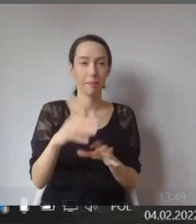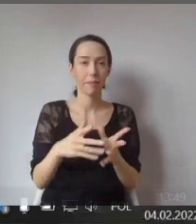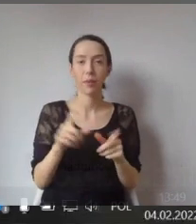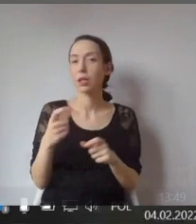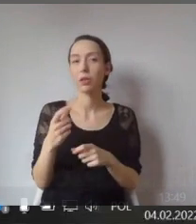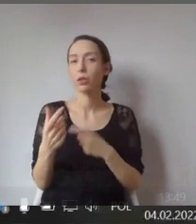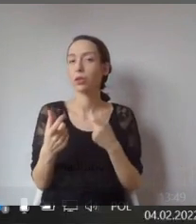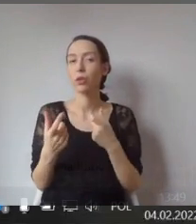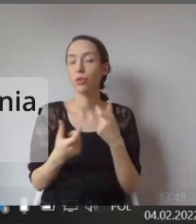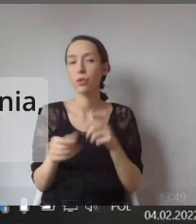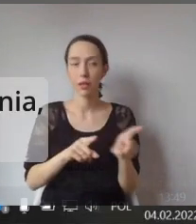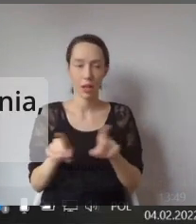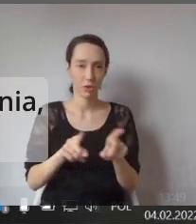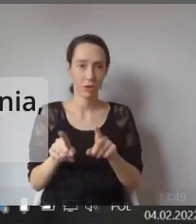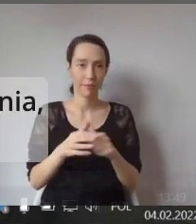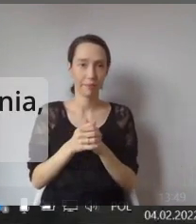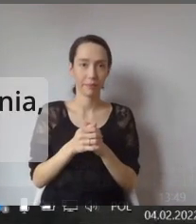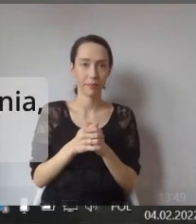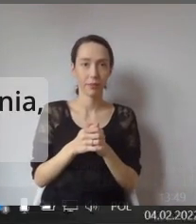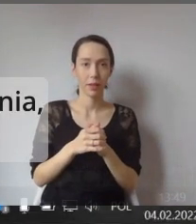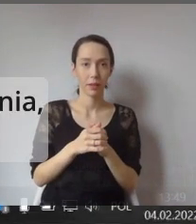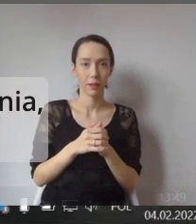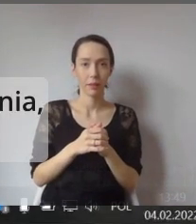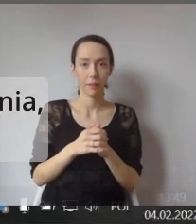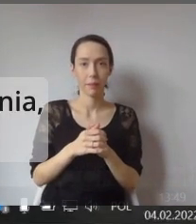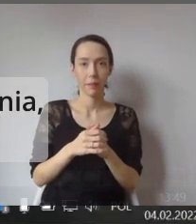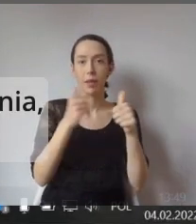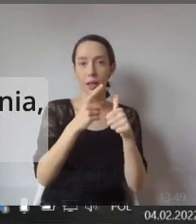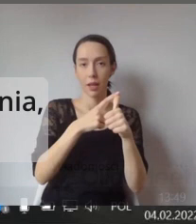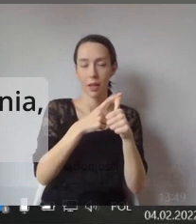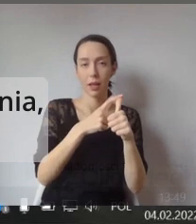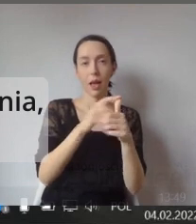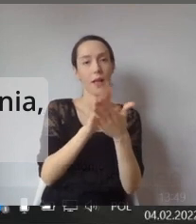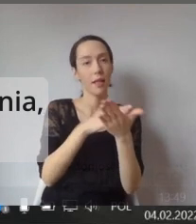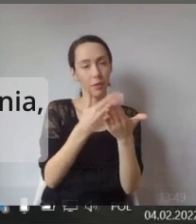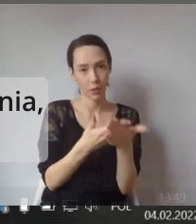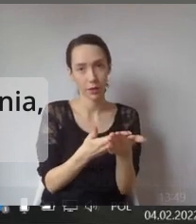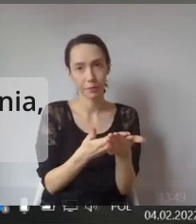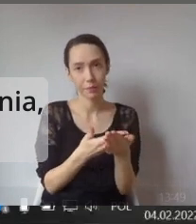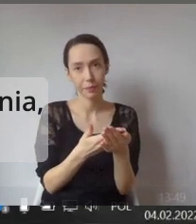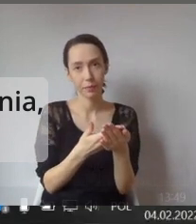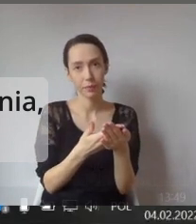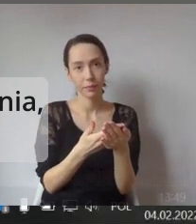co powinno się tu znaleźć? Przede wszystkim narzędzia, z którymi mieliśmy do czynienia, czyli na przykład